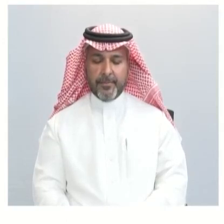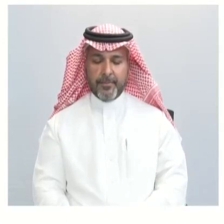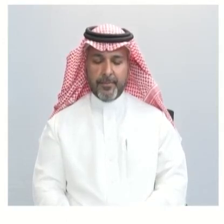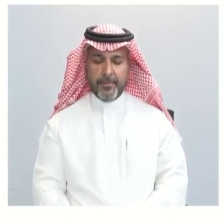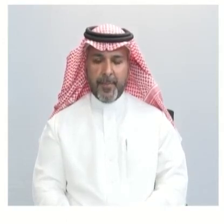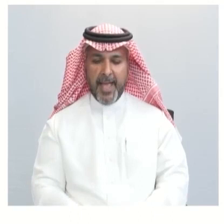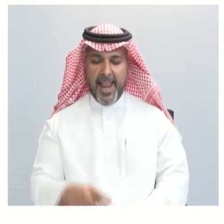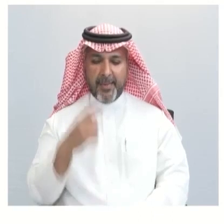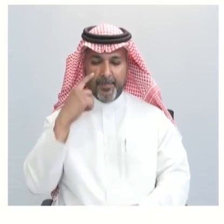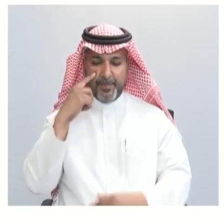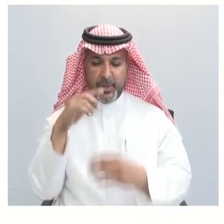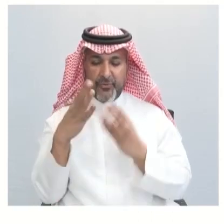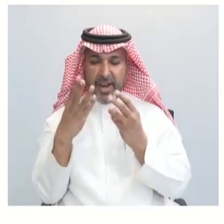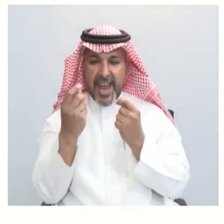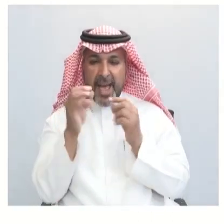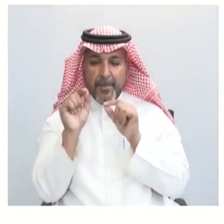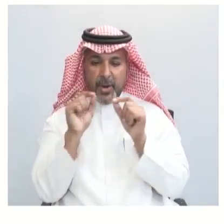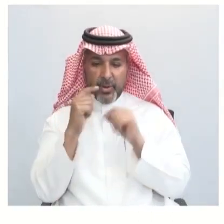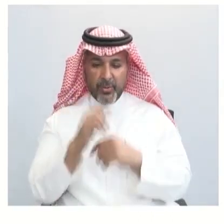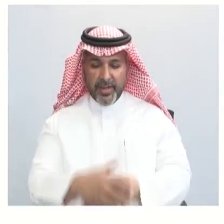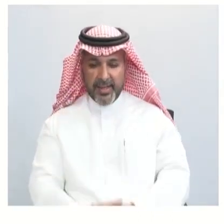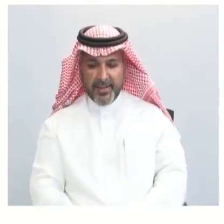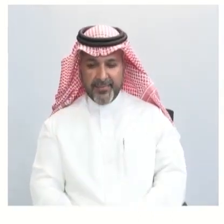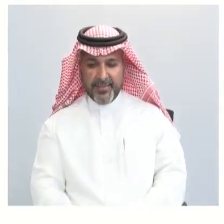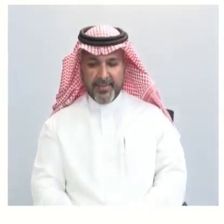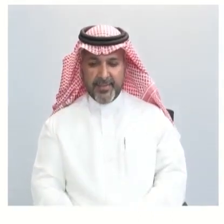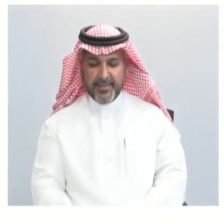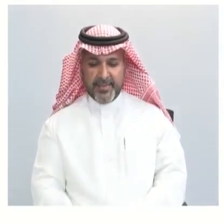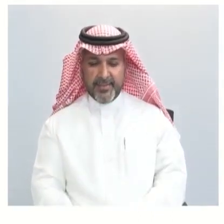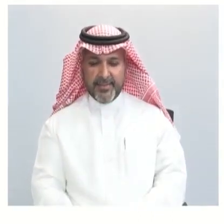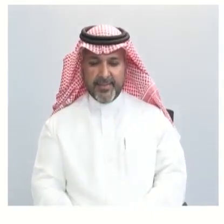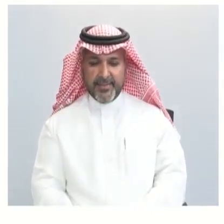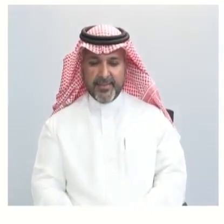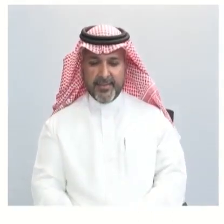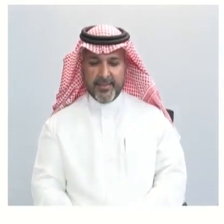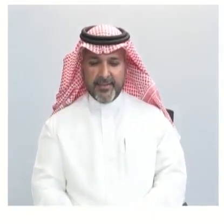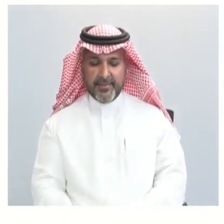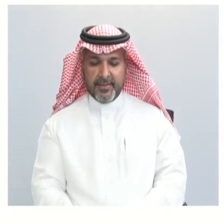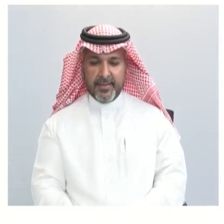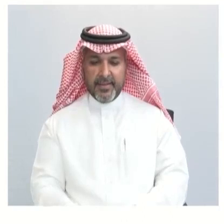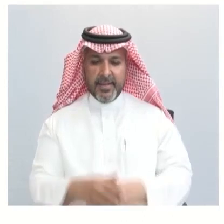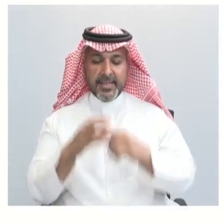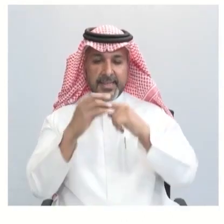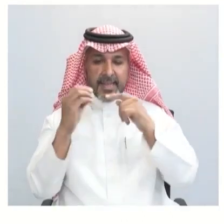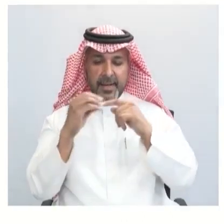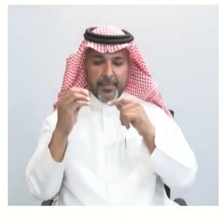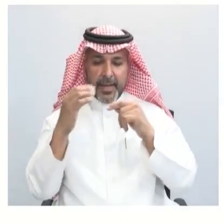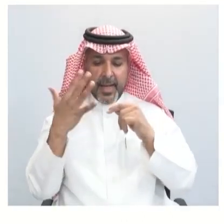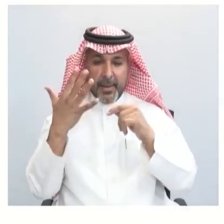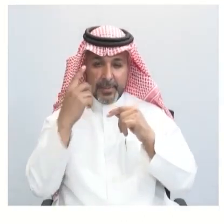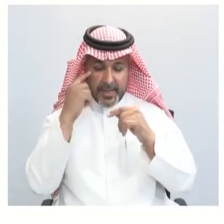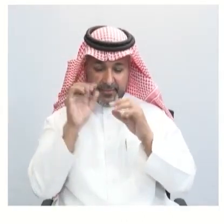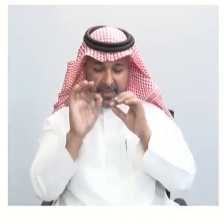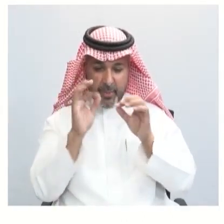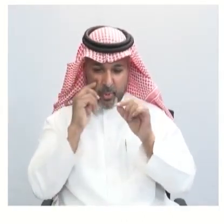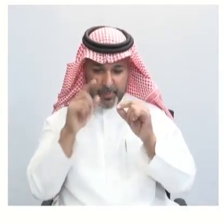هذه النقطه الاولى اللي هي واحد وخمسه وعندنا السالب واح راح تكون هنا وسالب خم راح تكون هنا هذه النقطه